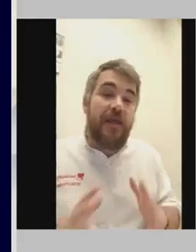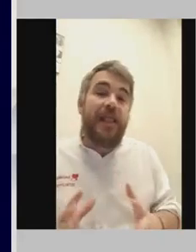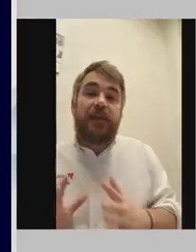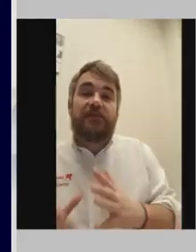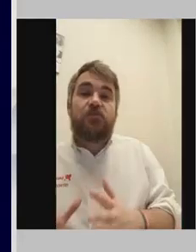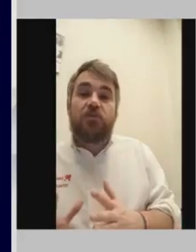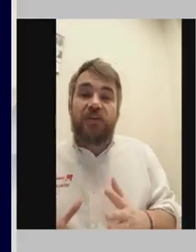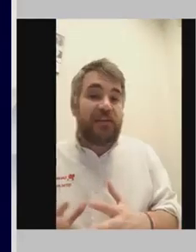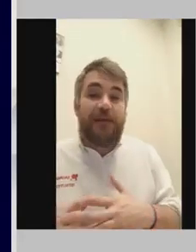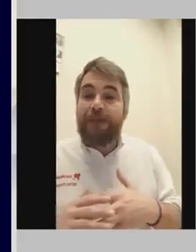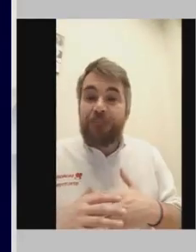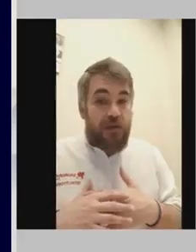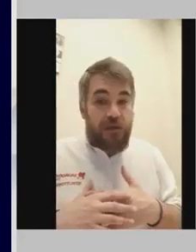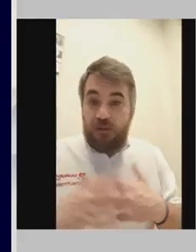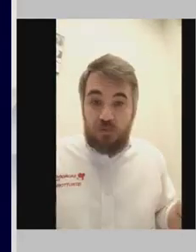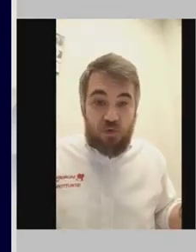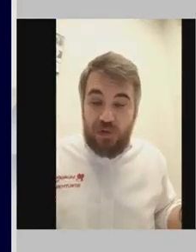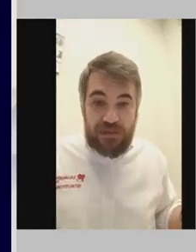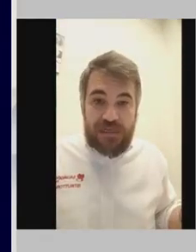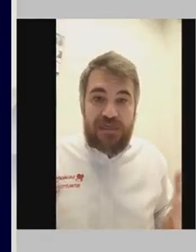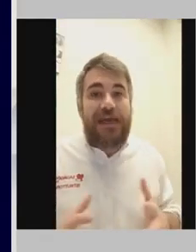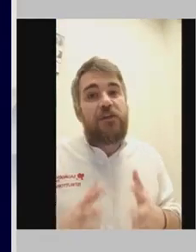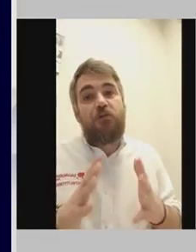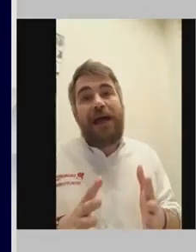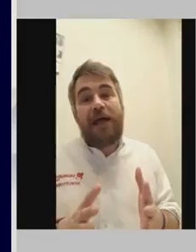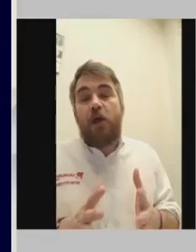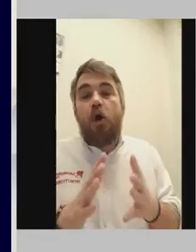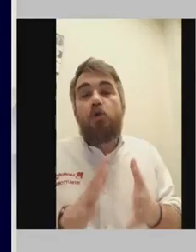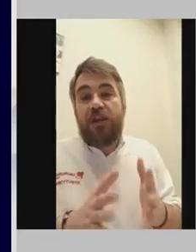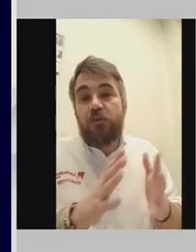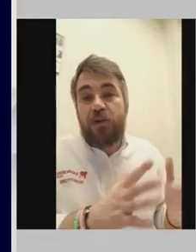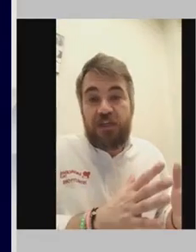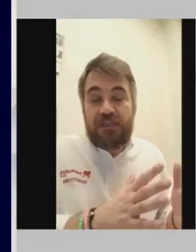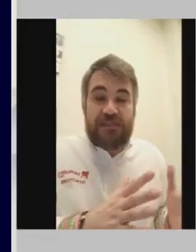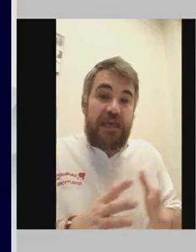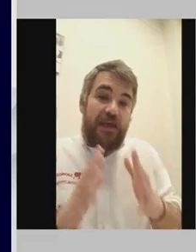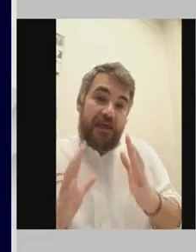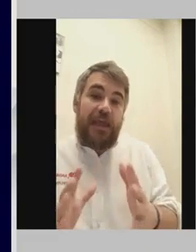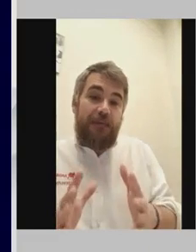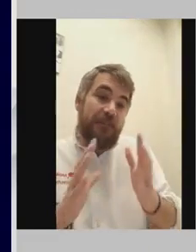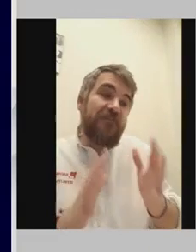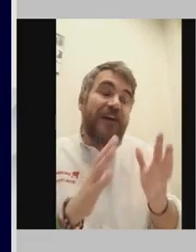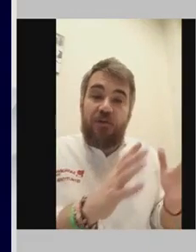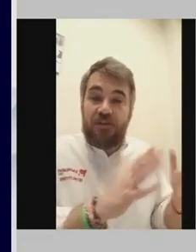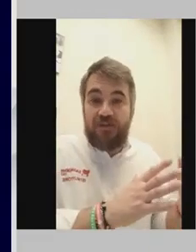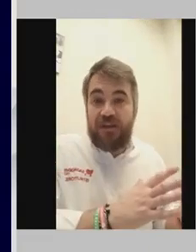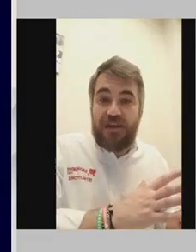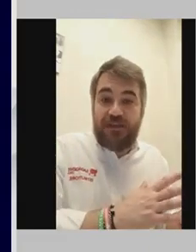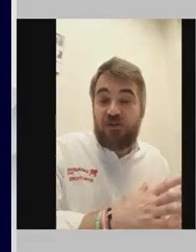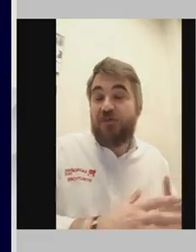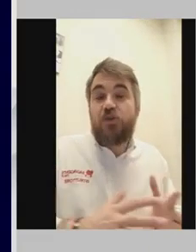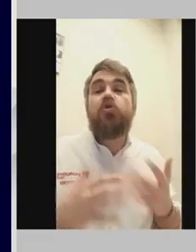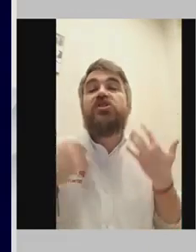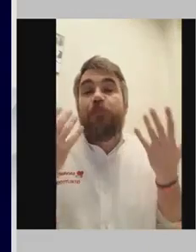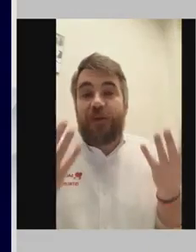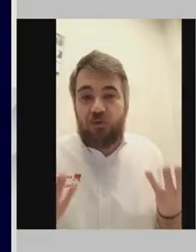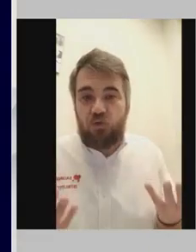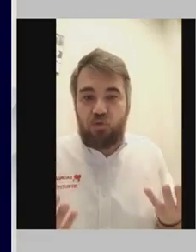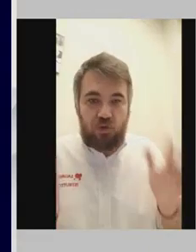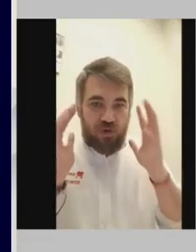infermiere, nessuno diventa nulla di sanitario, ma ho quelle due notizie che mi fanno intervenire in caso di